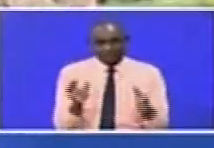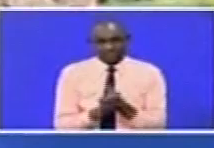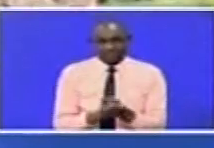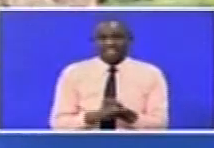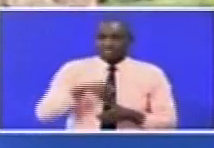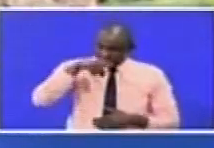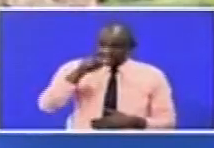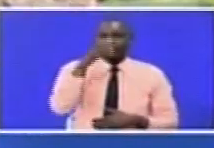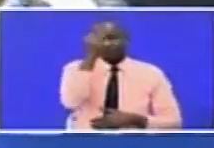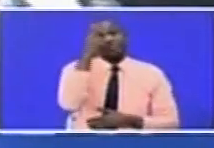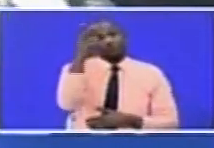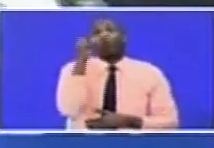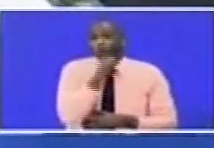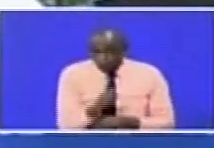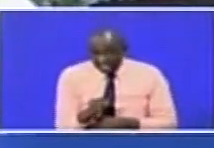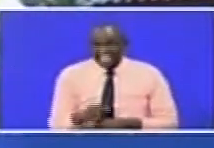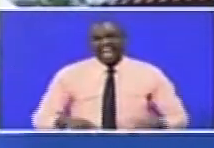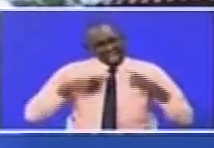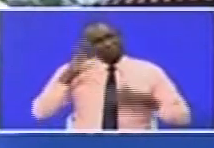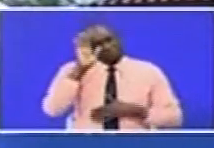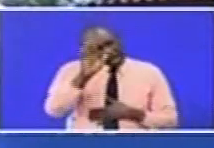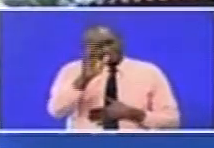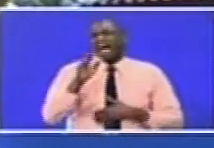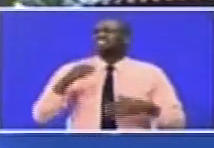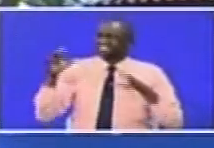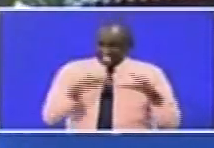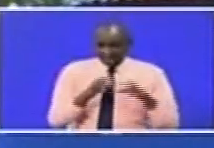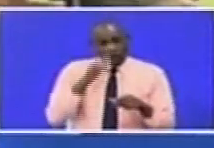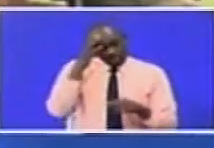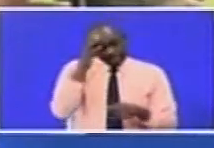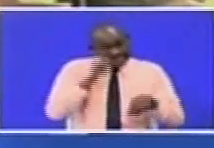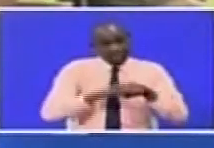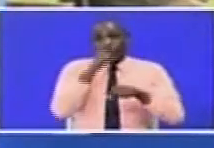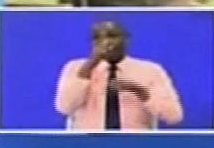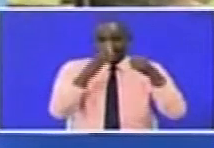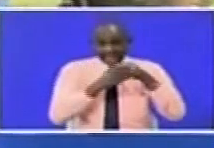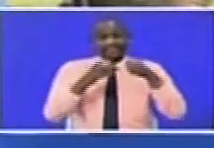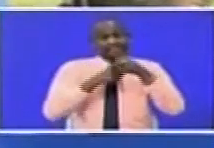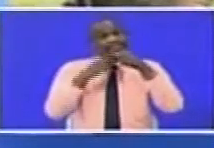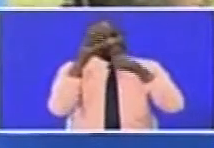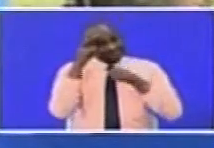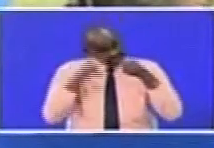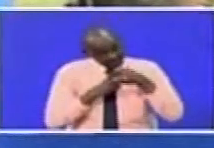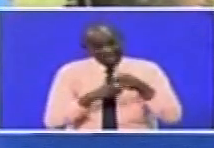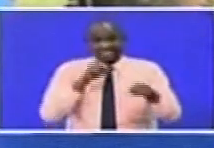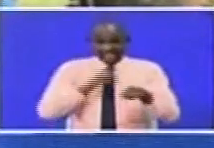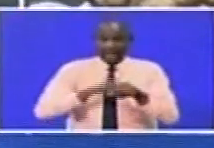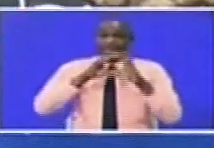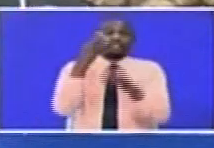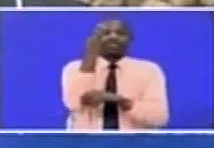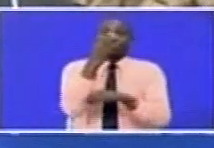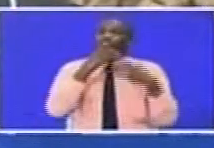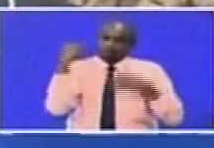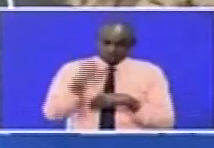wa miaka 62. Maisha yake yaliingia giza mwaka wa 67 alipoacha shule ya msingi akiwa darasa la 3.